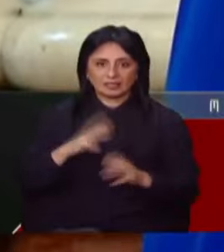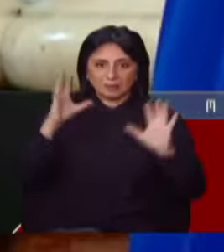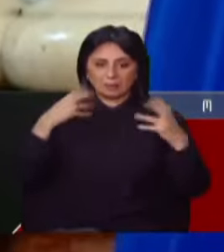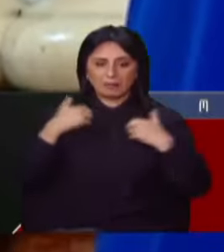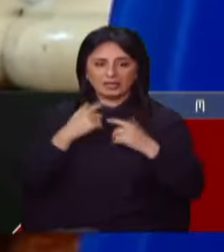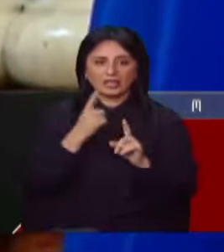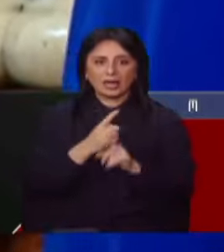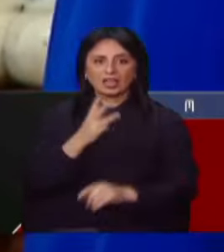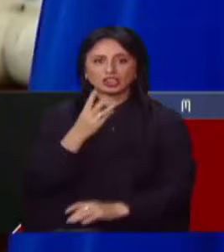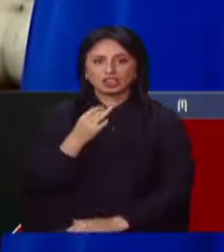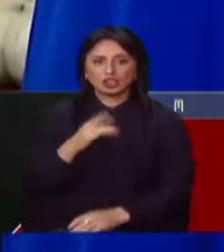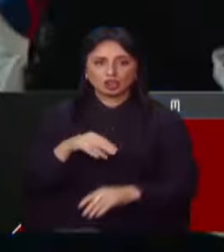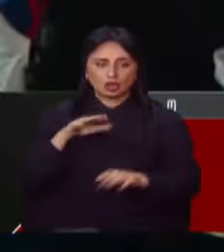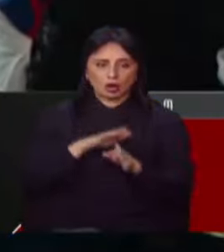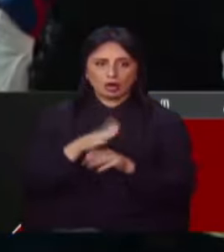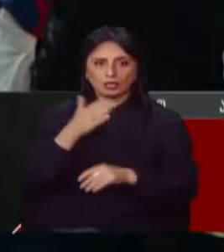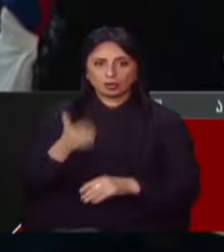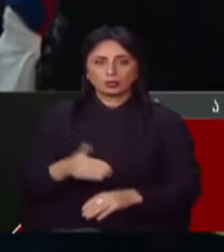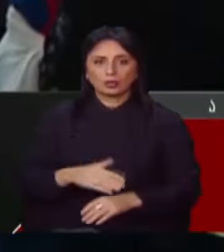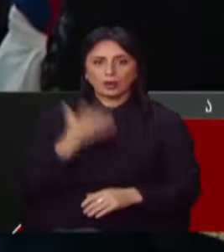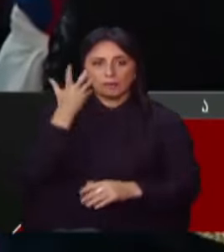თანამოსაყდრემ მეუფე შიომ აღასრულა.